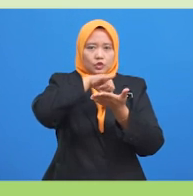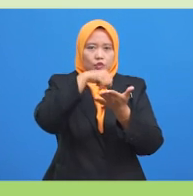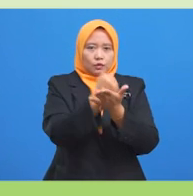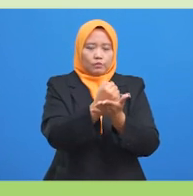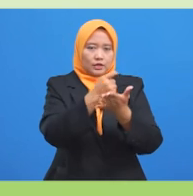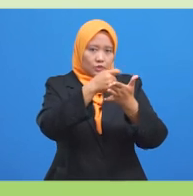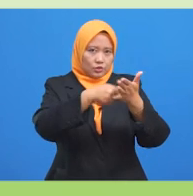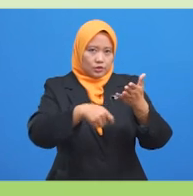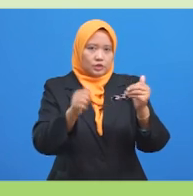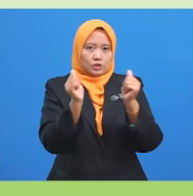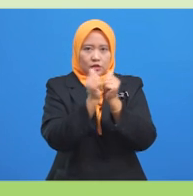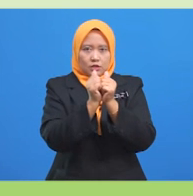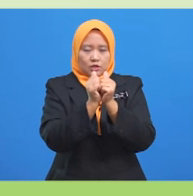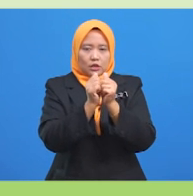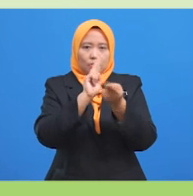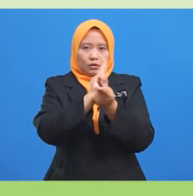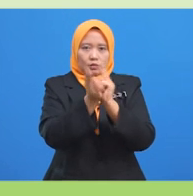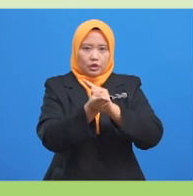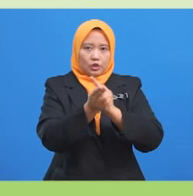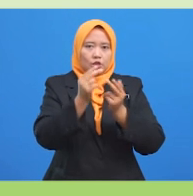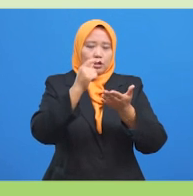Perubahan jumlah kos adalah daripada